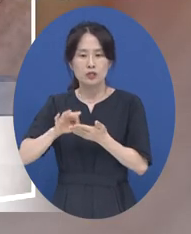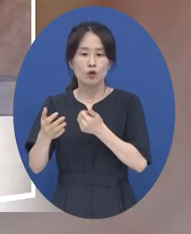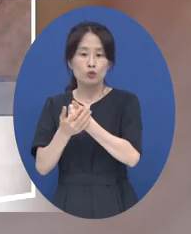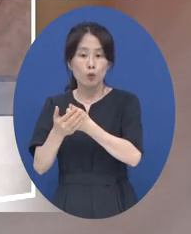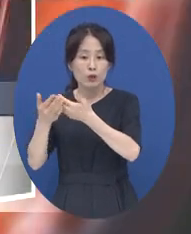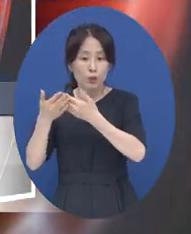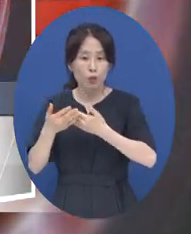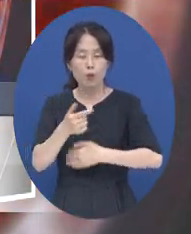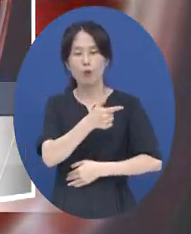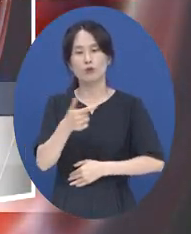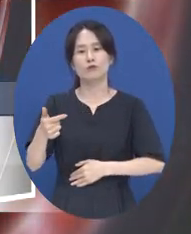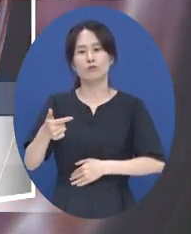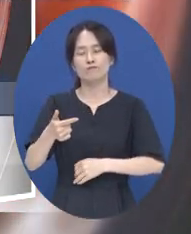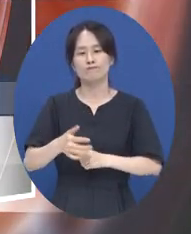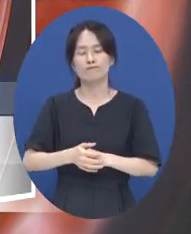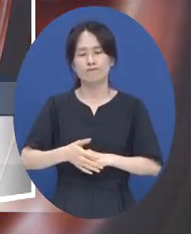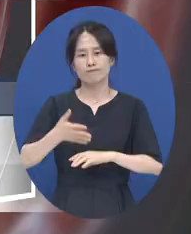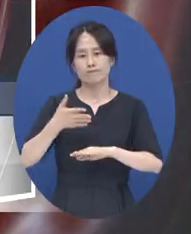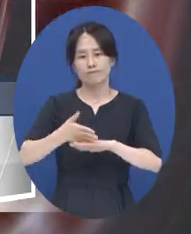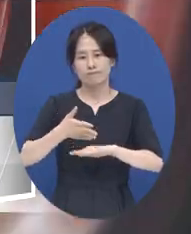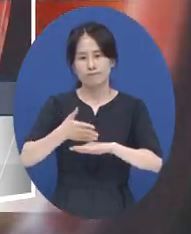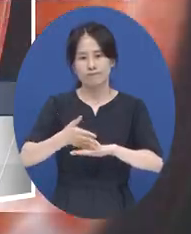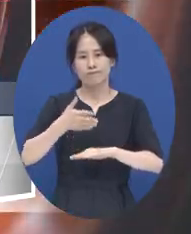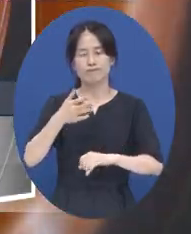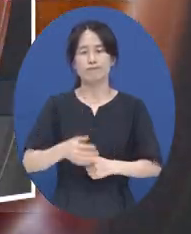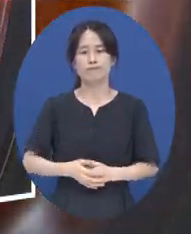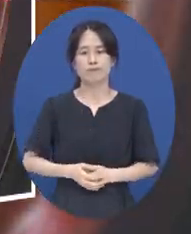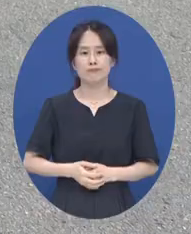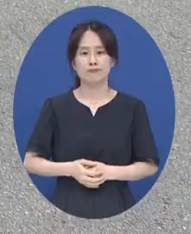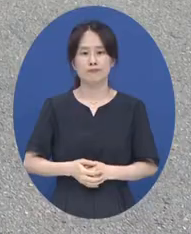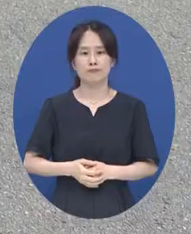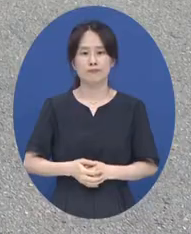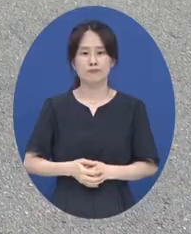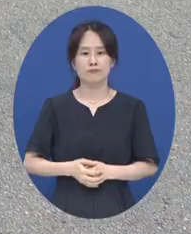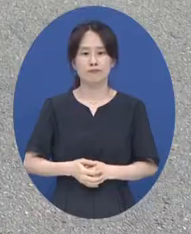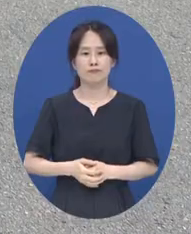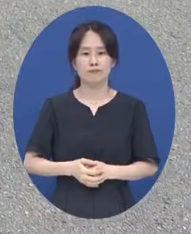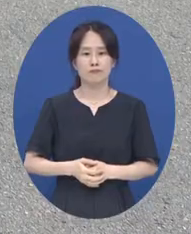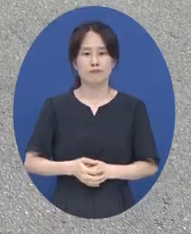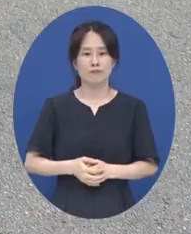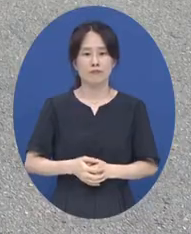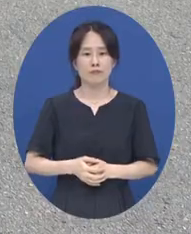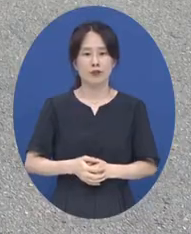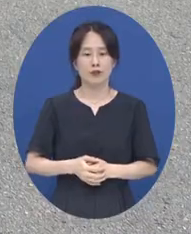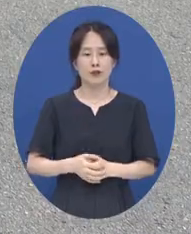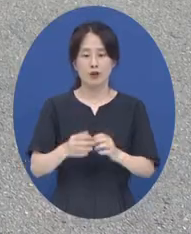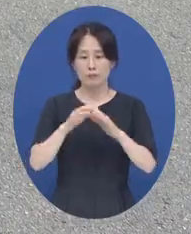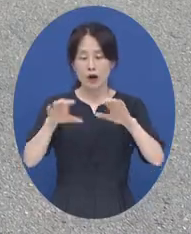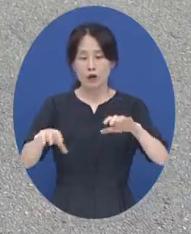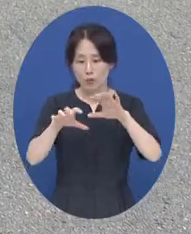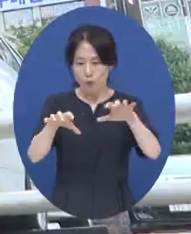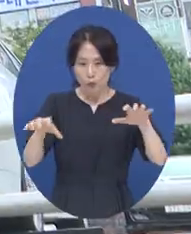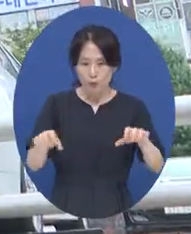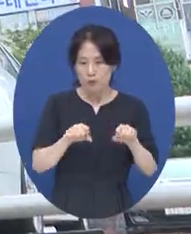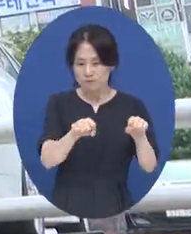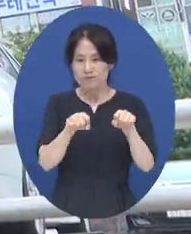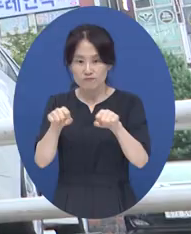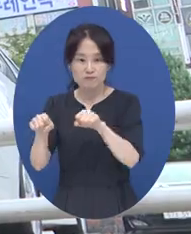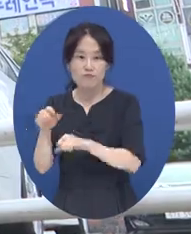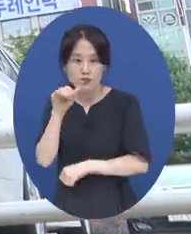일까지 이렇게 신경 써줘서 너무 고마워요. 동네 구석구석 청소도 늘